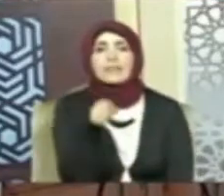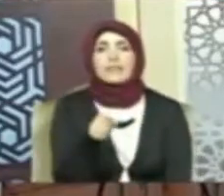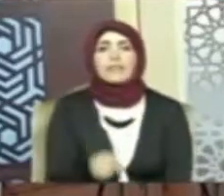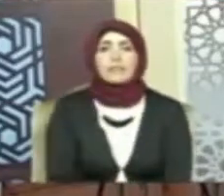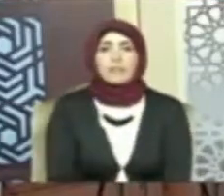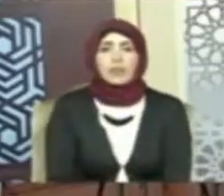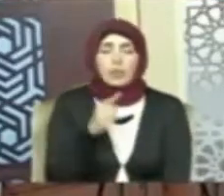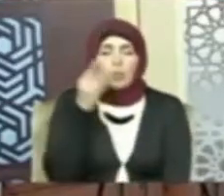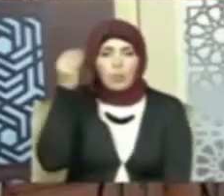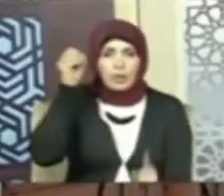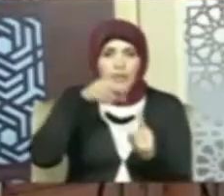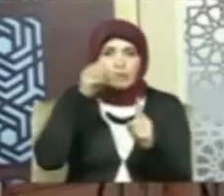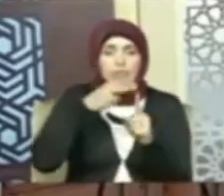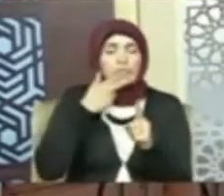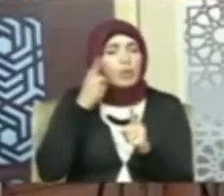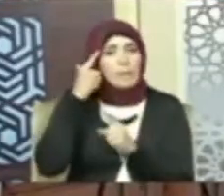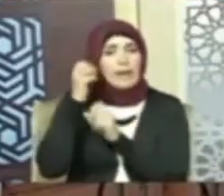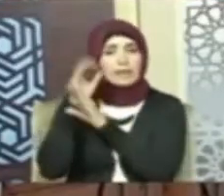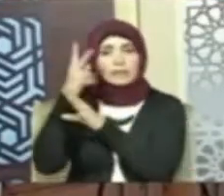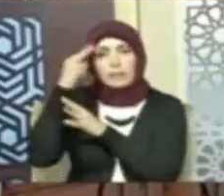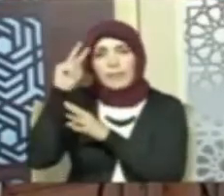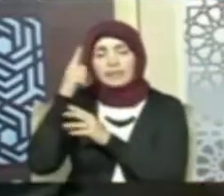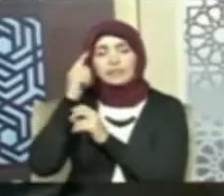وترزق من تشاء بغير حساب.